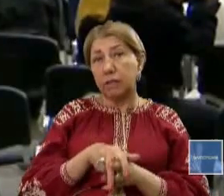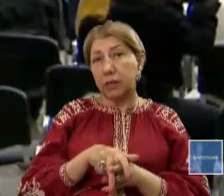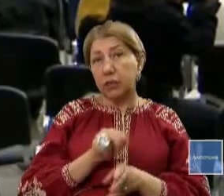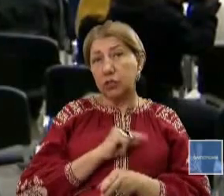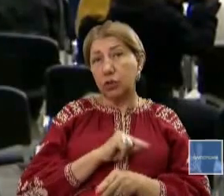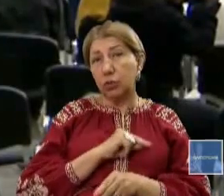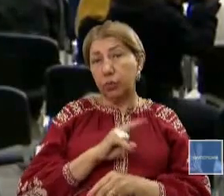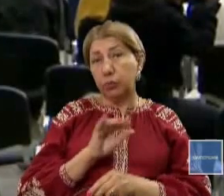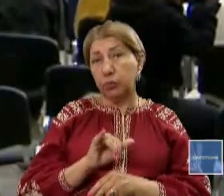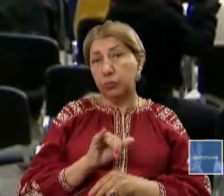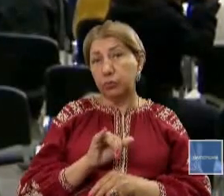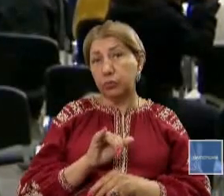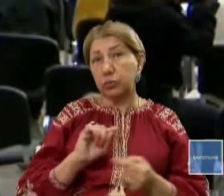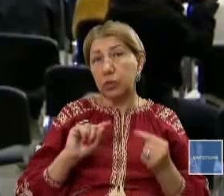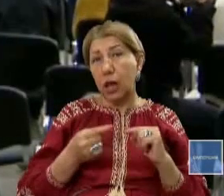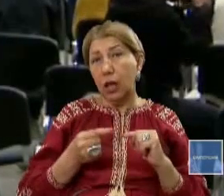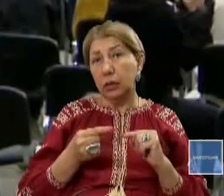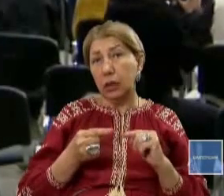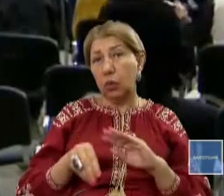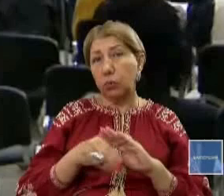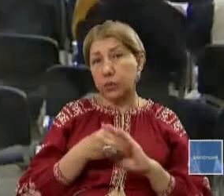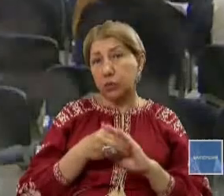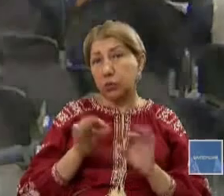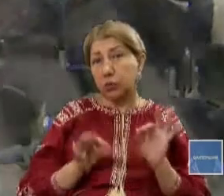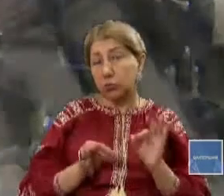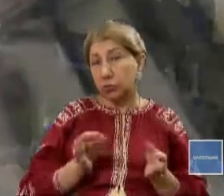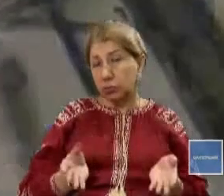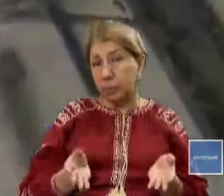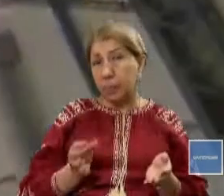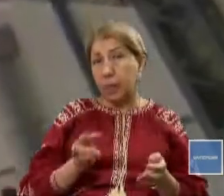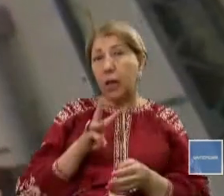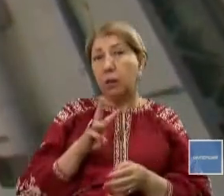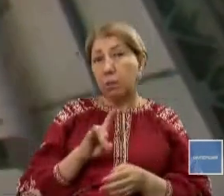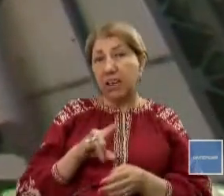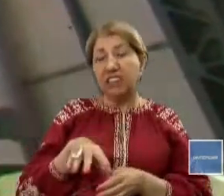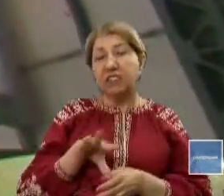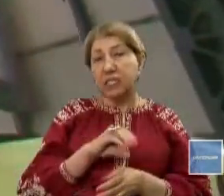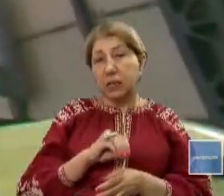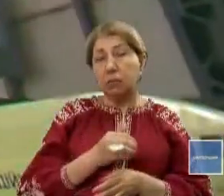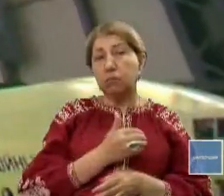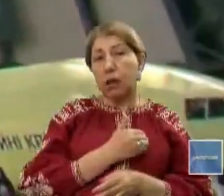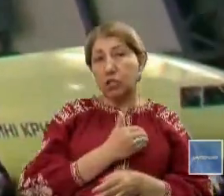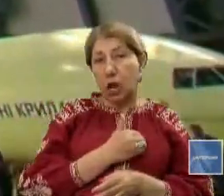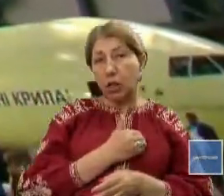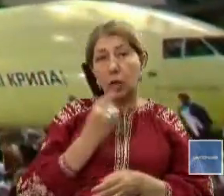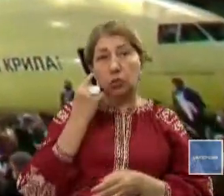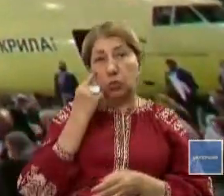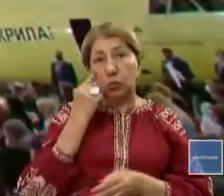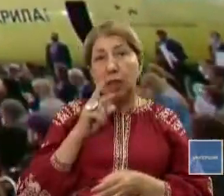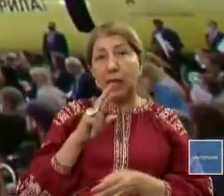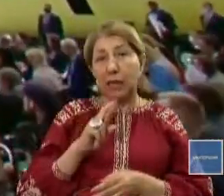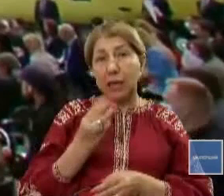роботу антикорсуду. І ми всі бажали, думали, і я ще в